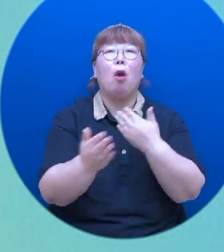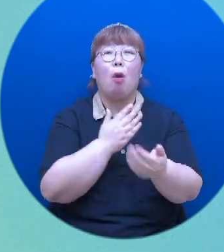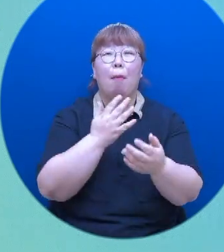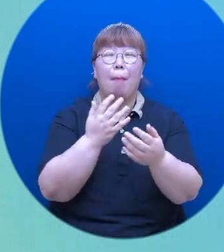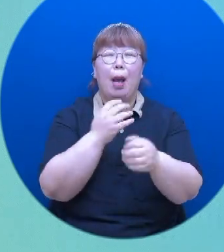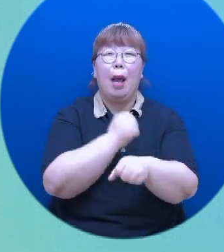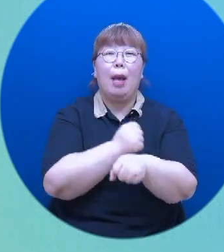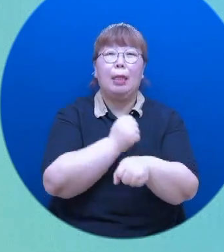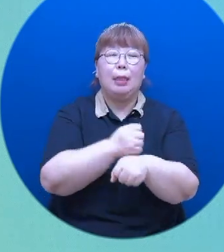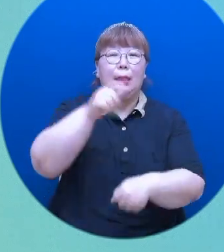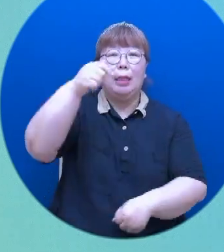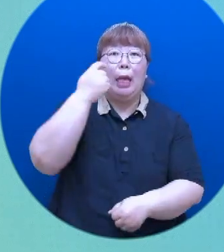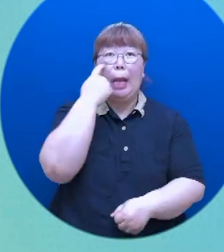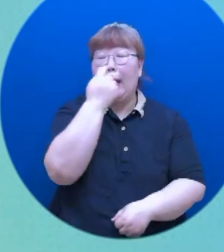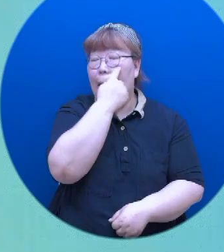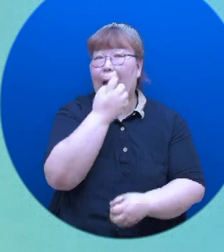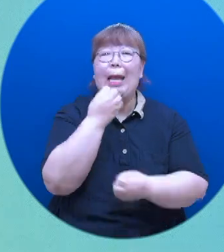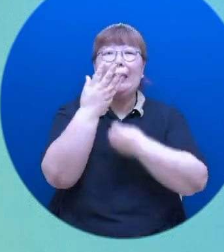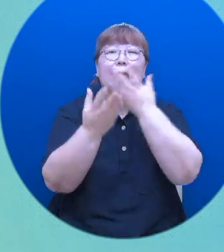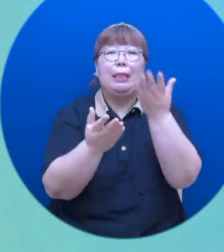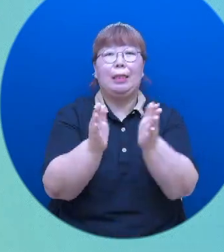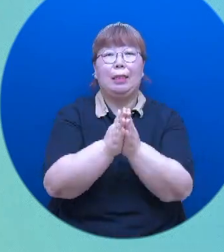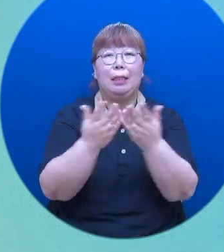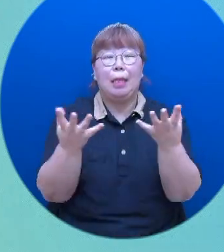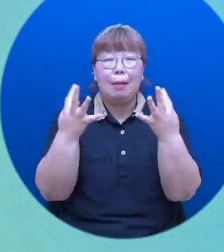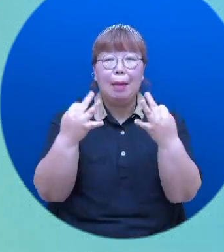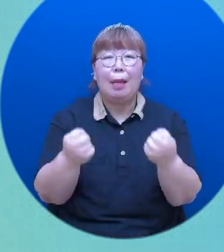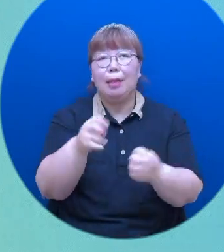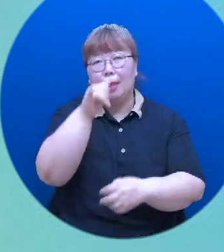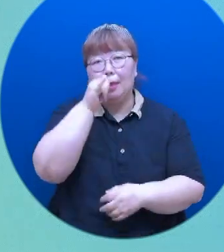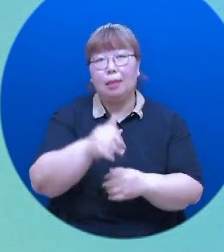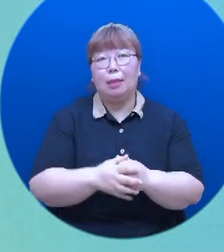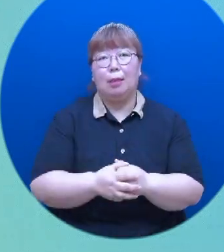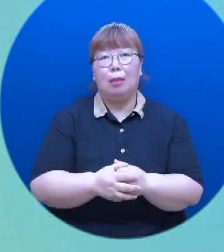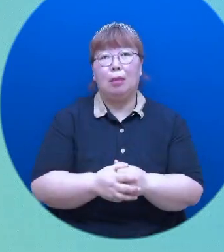많이 있잖아요. 한국에도